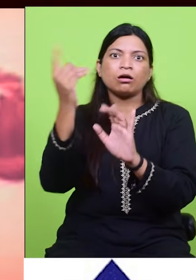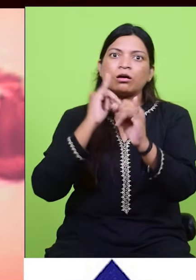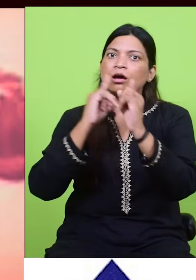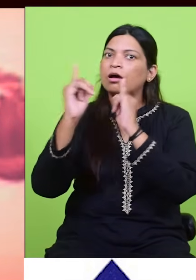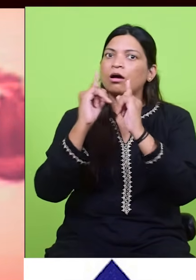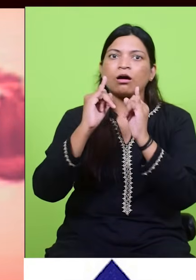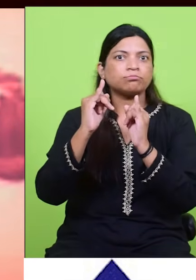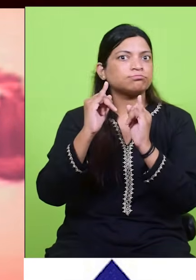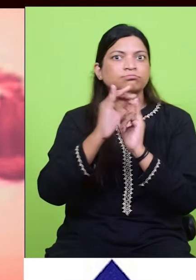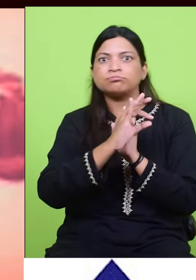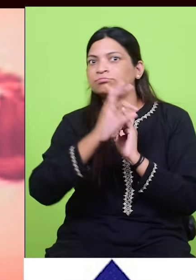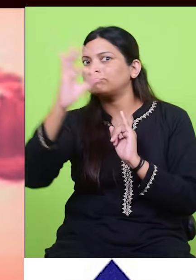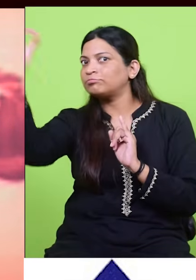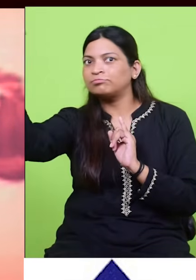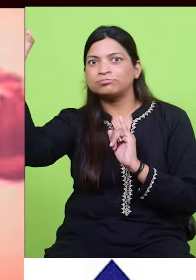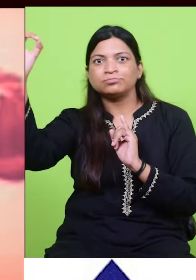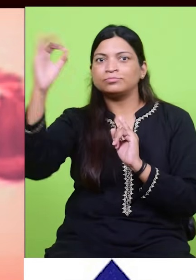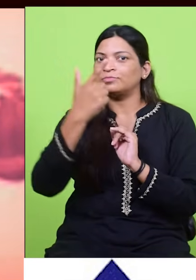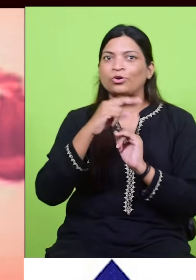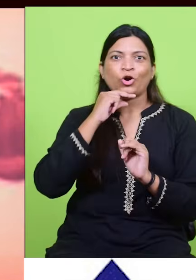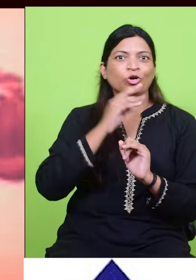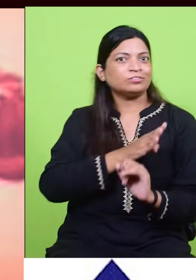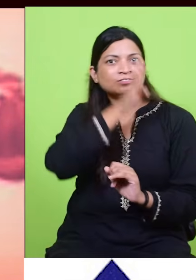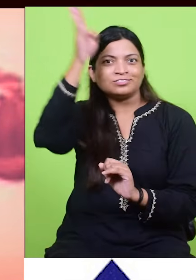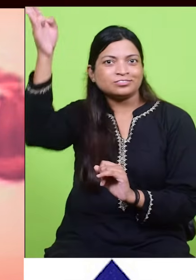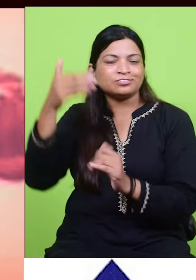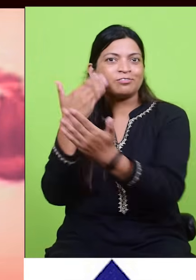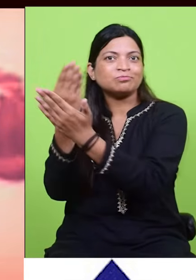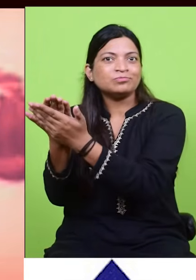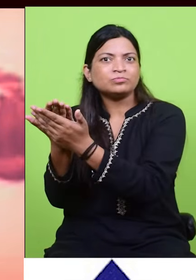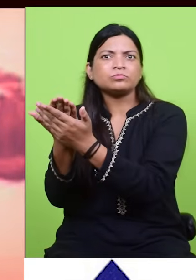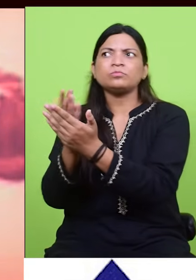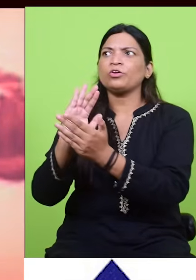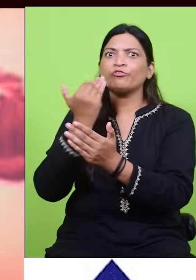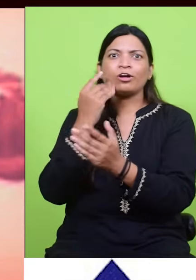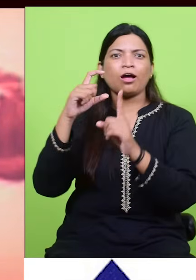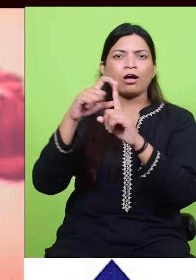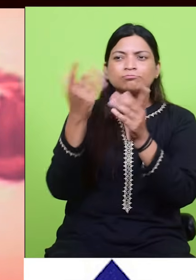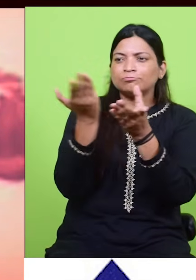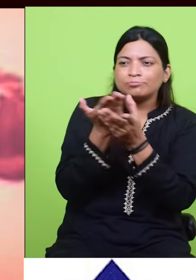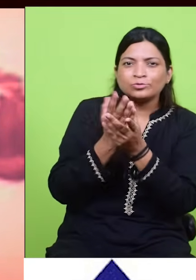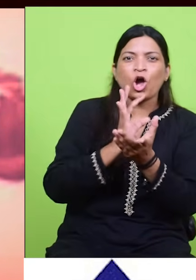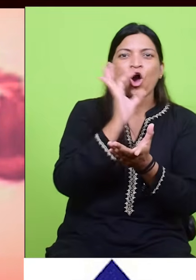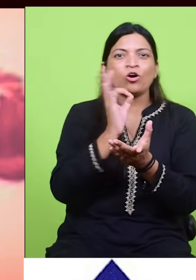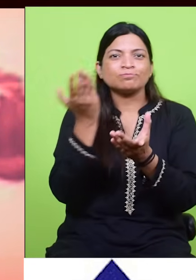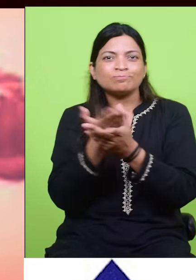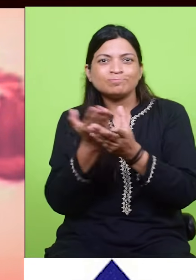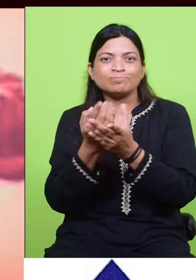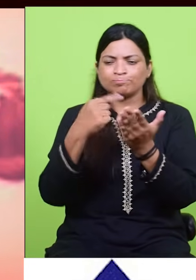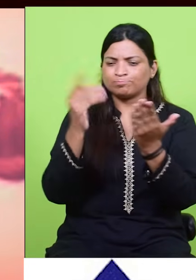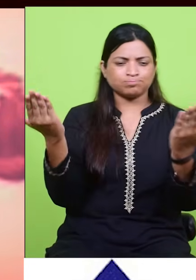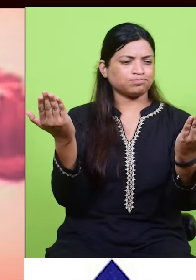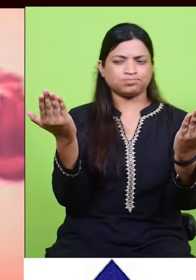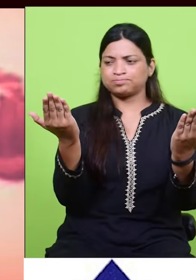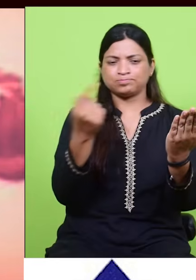सिलेक्शन, मतलब इंटरव्यू कॉल करके सिलेक्शन था। तो गुरदीप इंटरव्यू के लिए अपीयर हुई और डॉक्यूमेंट वेरिफिकेशन के टाइम पे